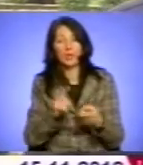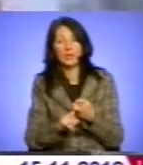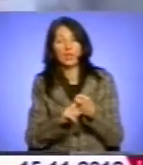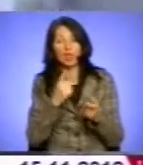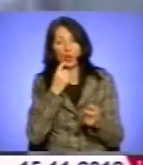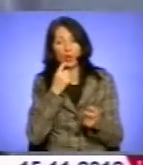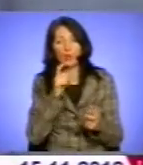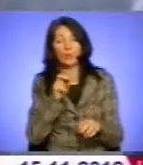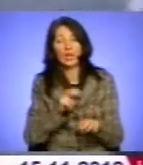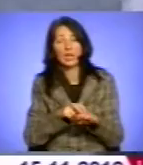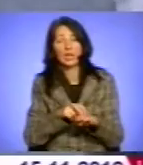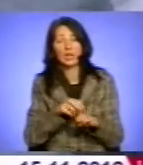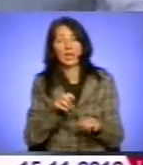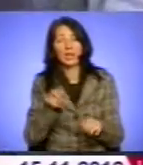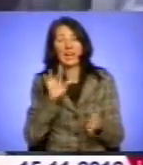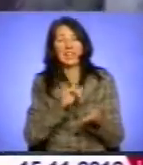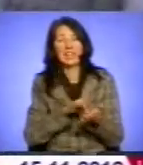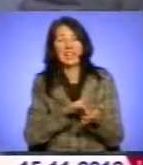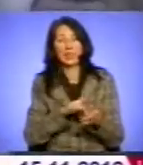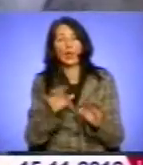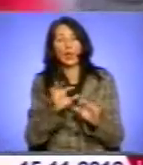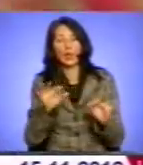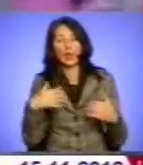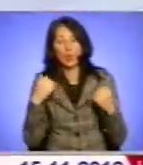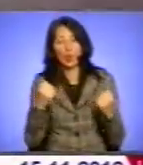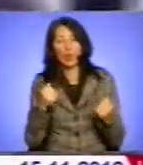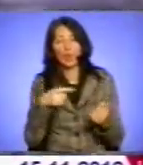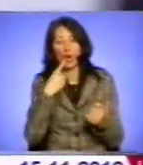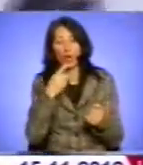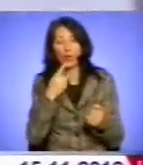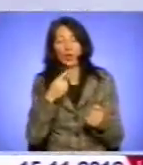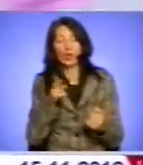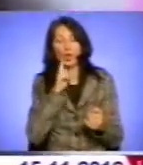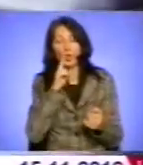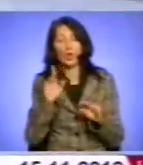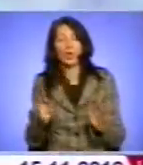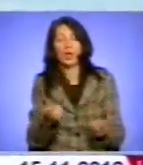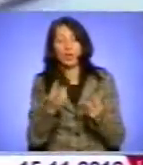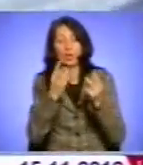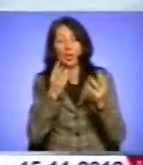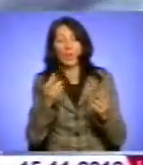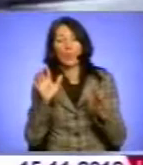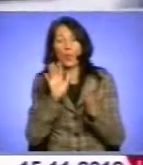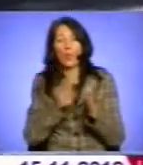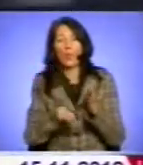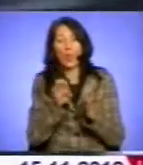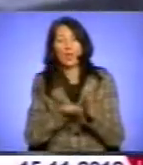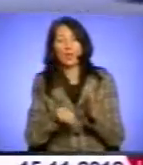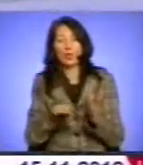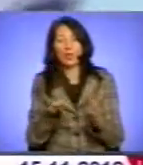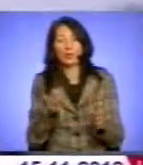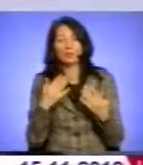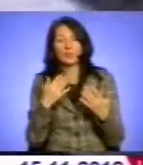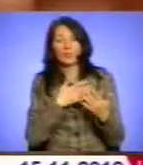крові. Лікар-методист Центру здоров'я Андрій Зарусінський наголошує, тютюновий дим погіршує функціонування не лише дихальних шляхів, а